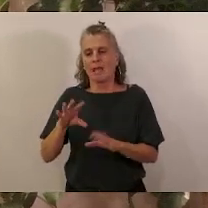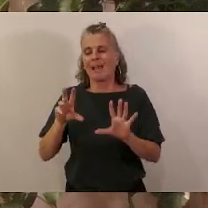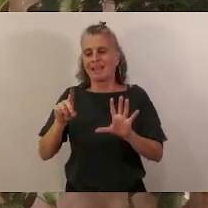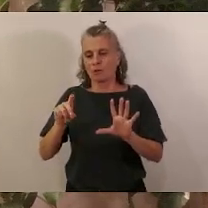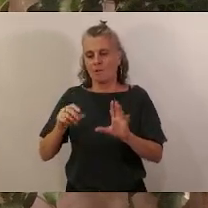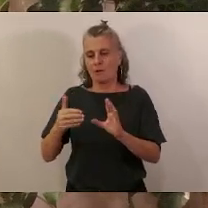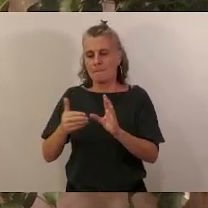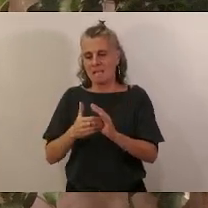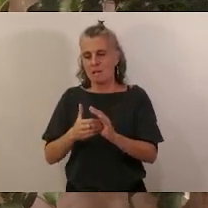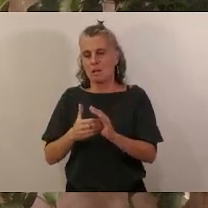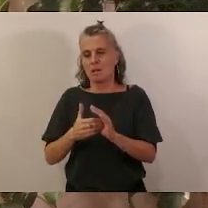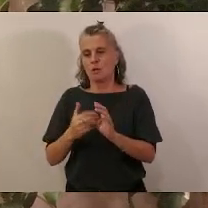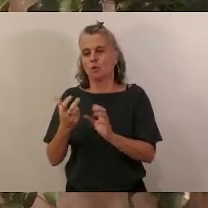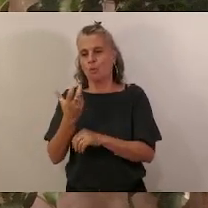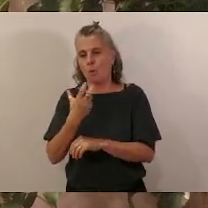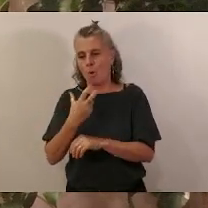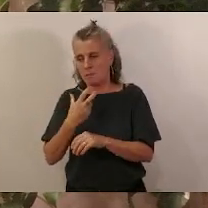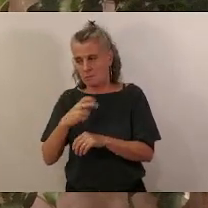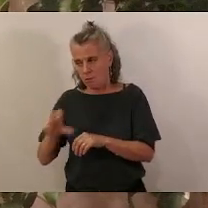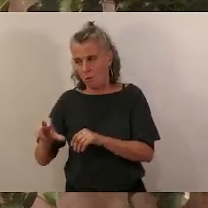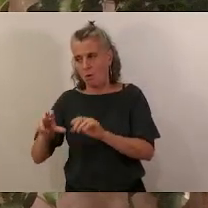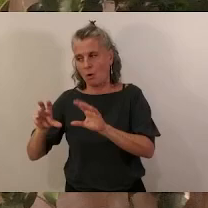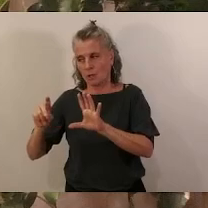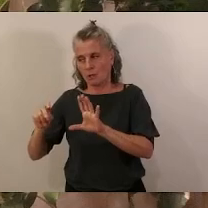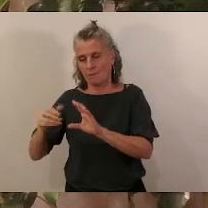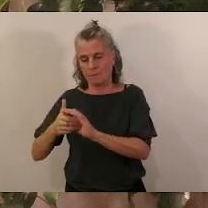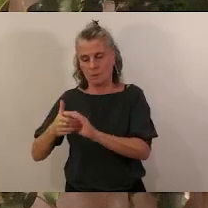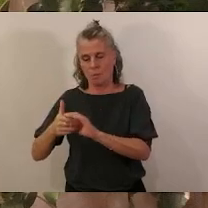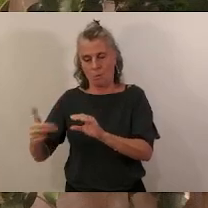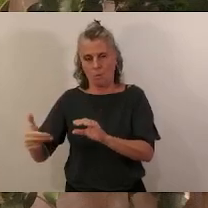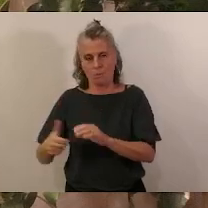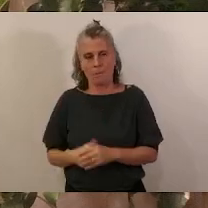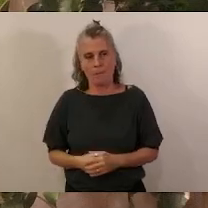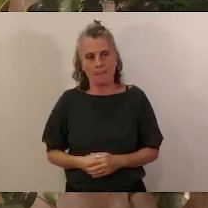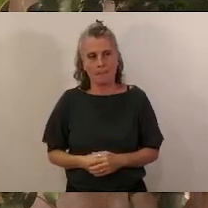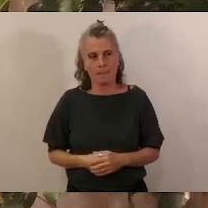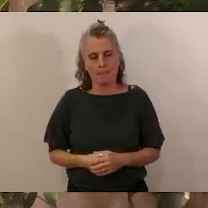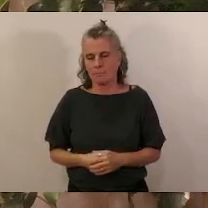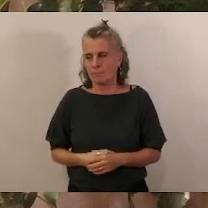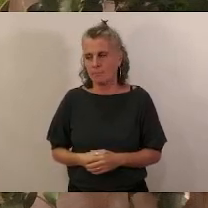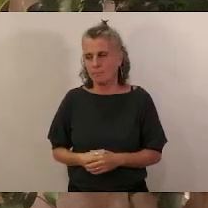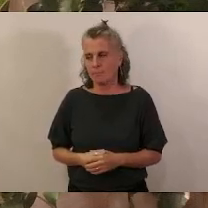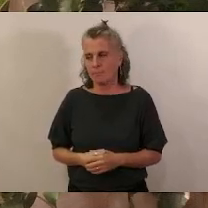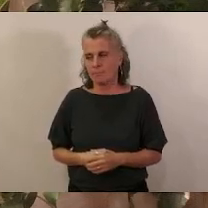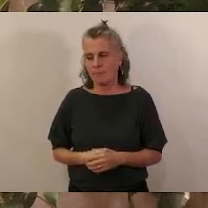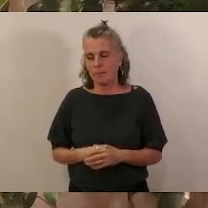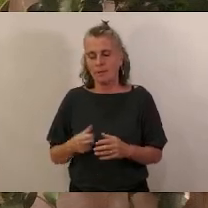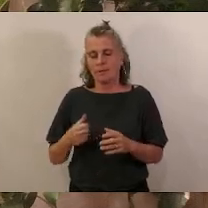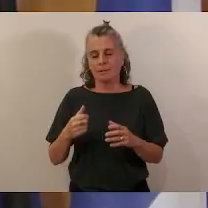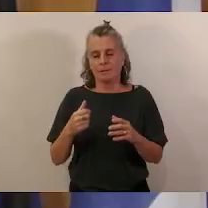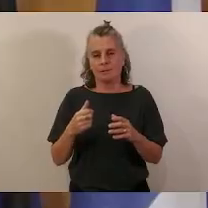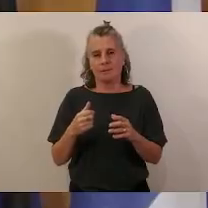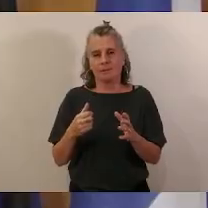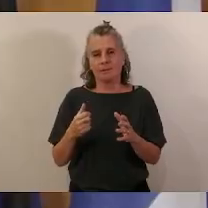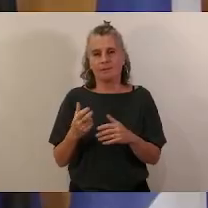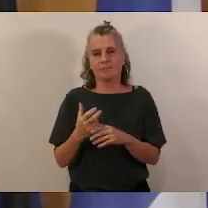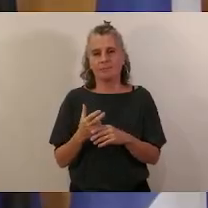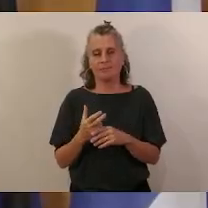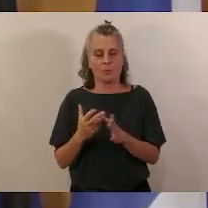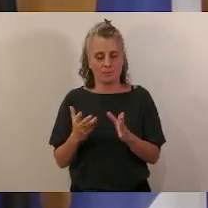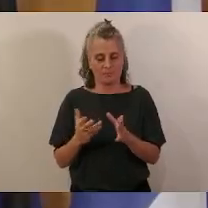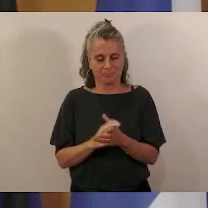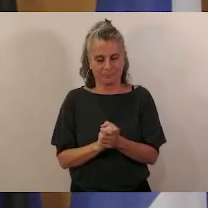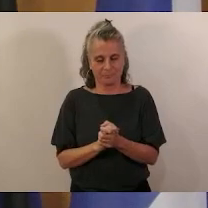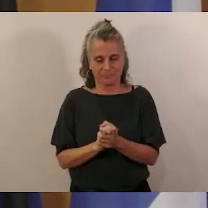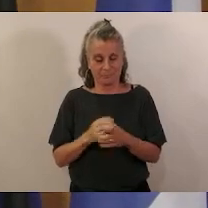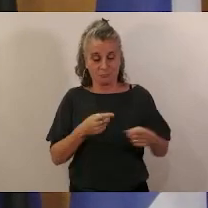380 400 euros très exactement. Je pense que la santé des Marseillais le mérite bien. Avis favorable de la commission.